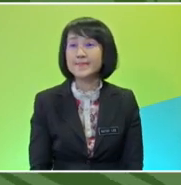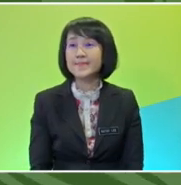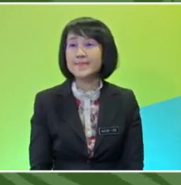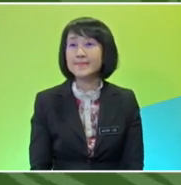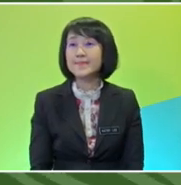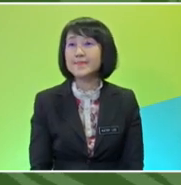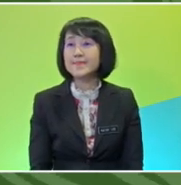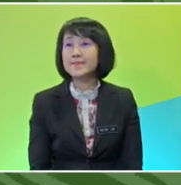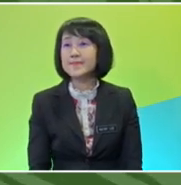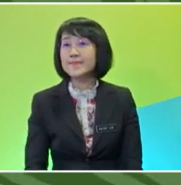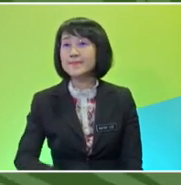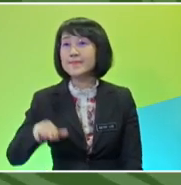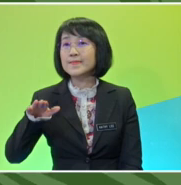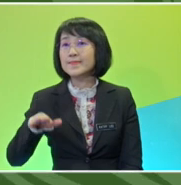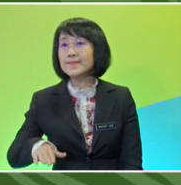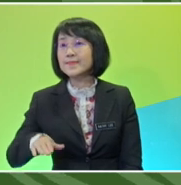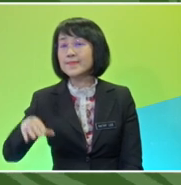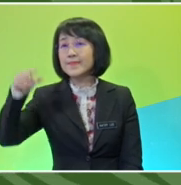dari sjk